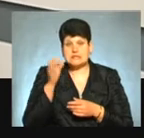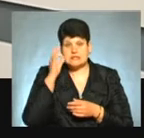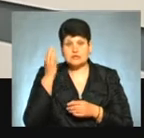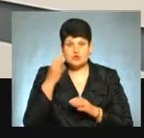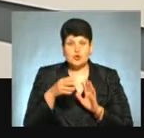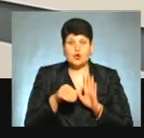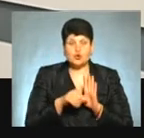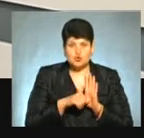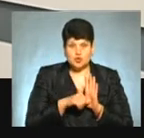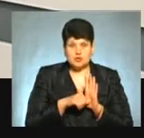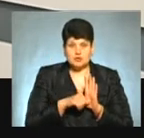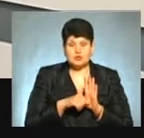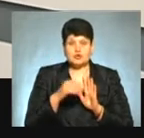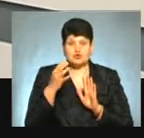згадуючи